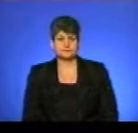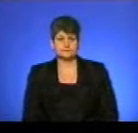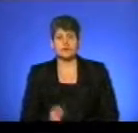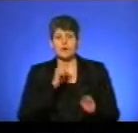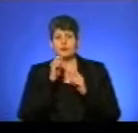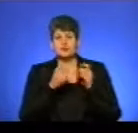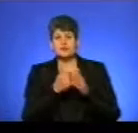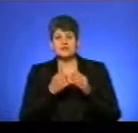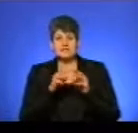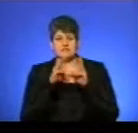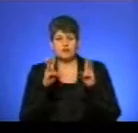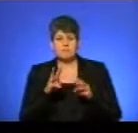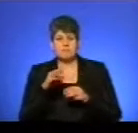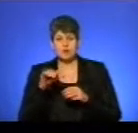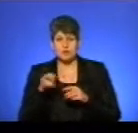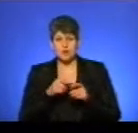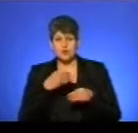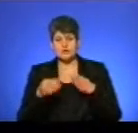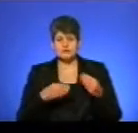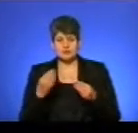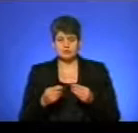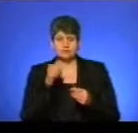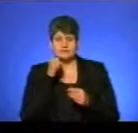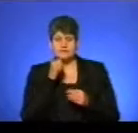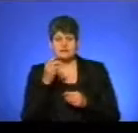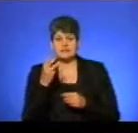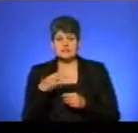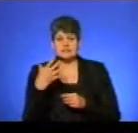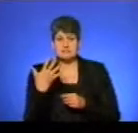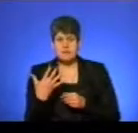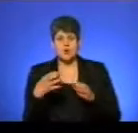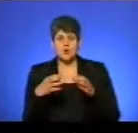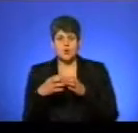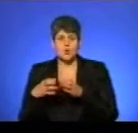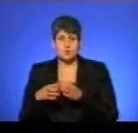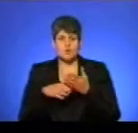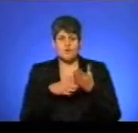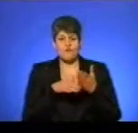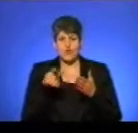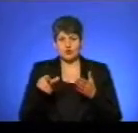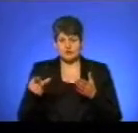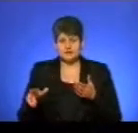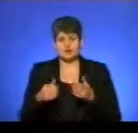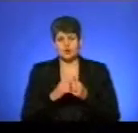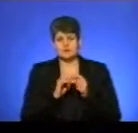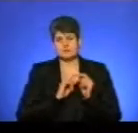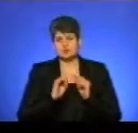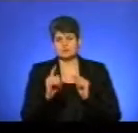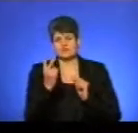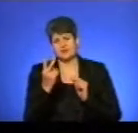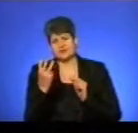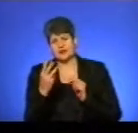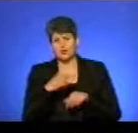Подарунки від Святого Миколая розноситимуть по домівках. Завтра 35 груп волонтерів. Кожен маршрут займатиме 2-3 години.